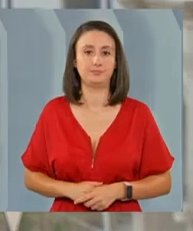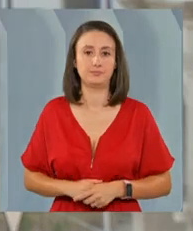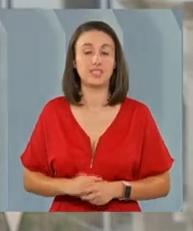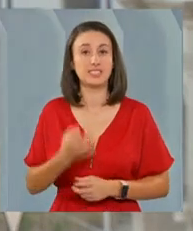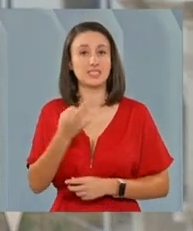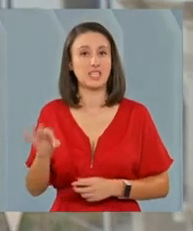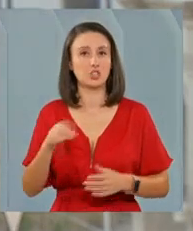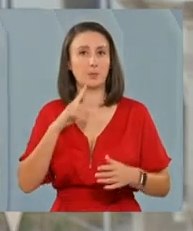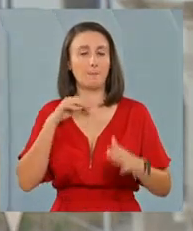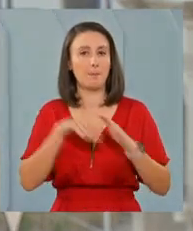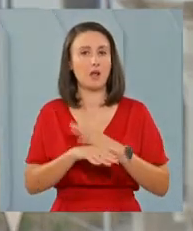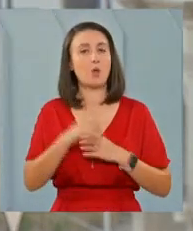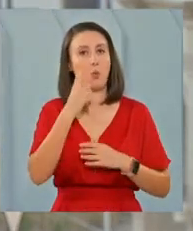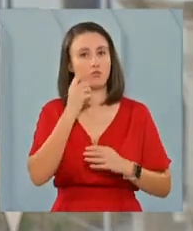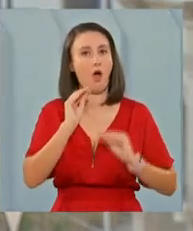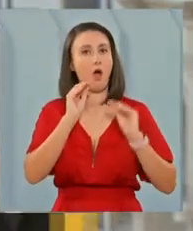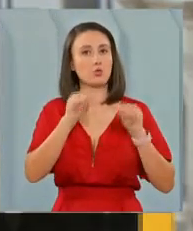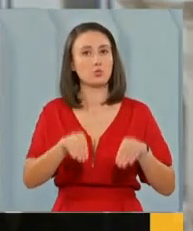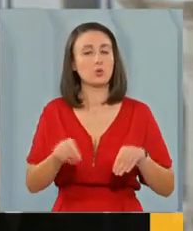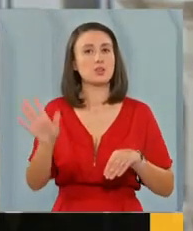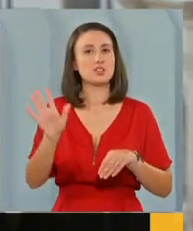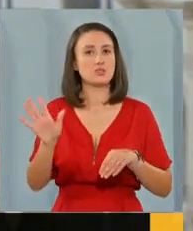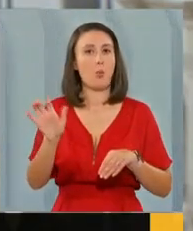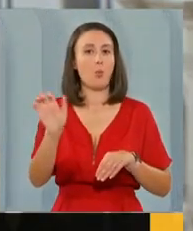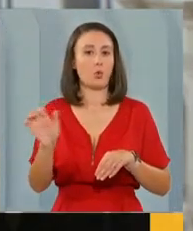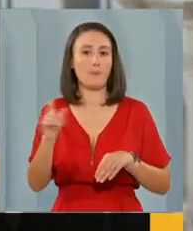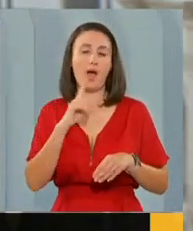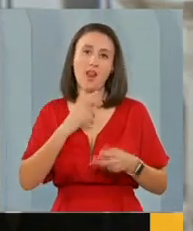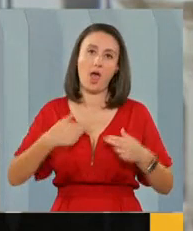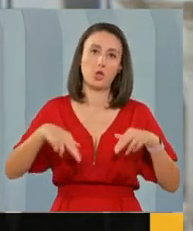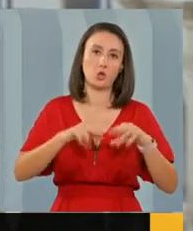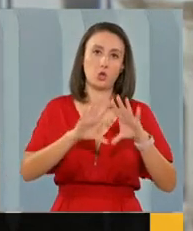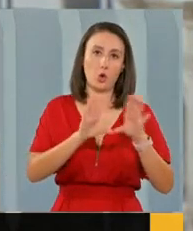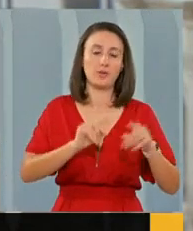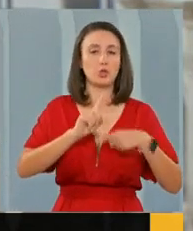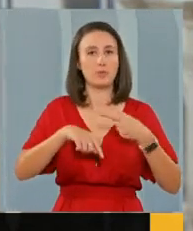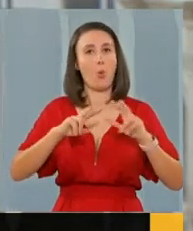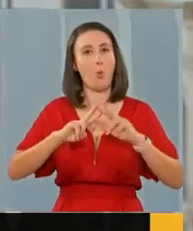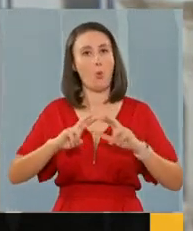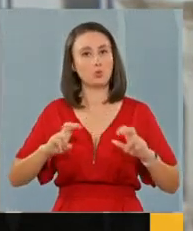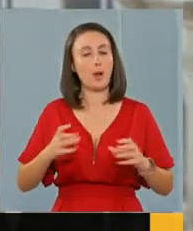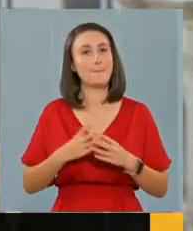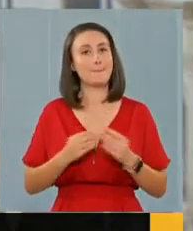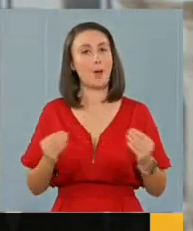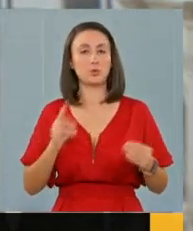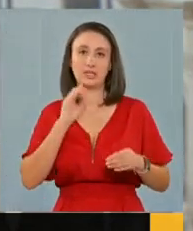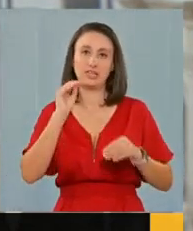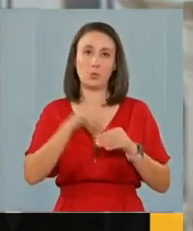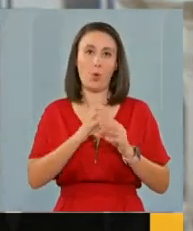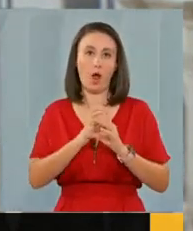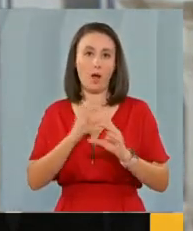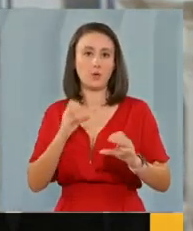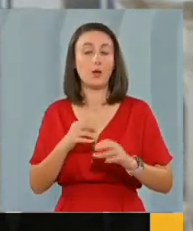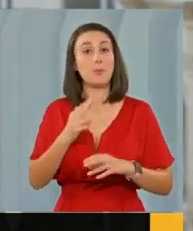zeci de migranți au încercat să ajungă în spațiul Schengen prin țara noastră în urma unor controale mai amănunțită în interiorul unor